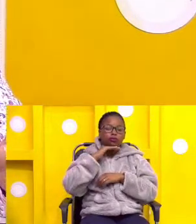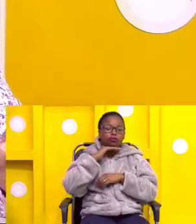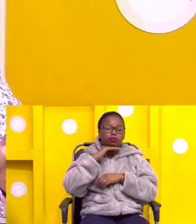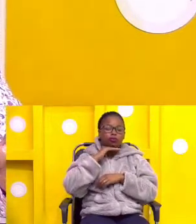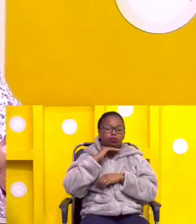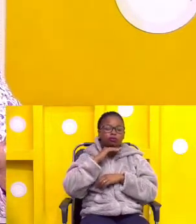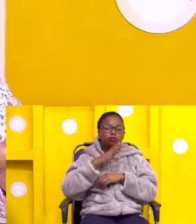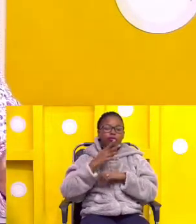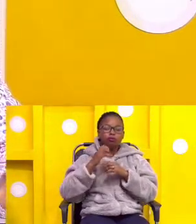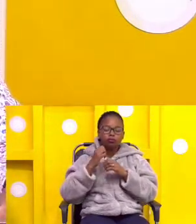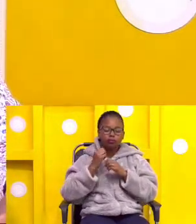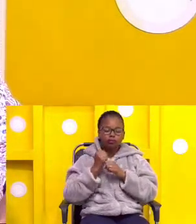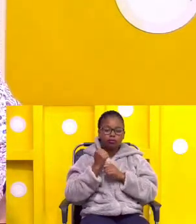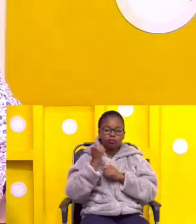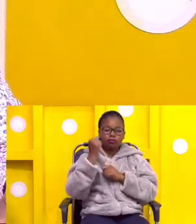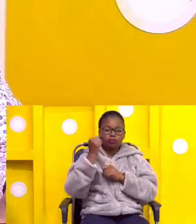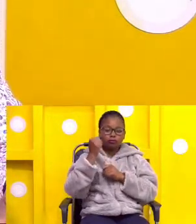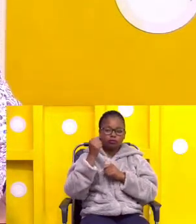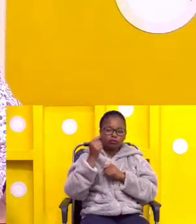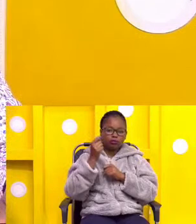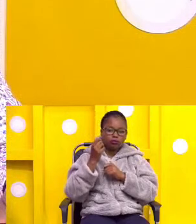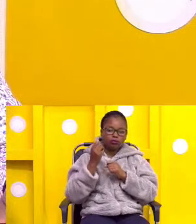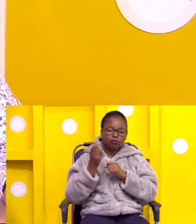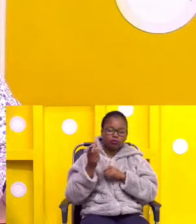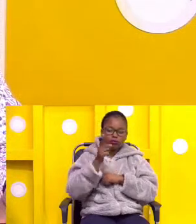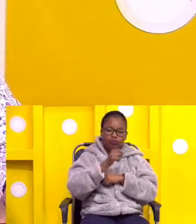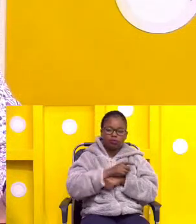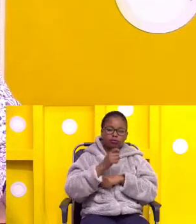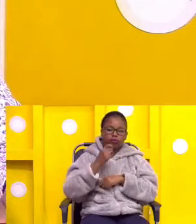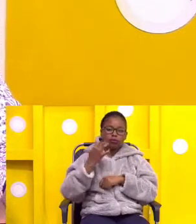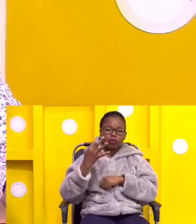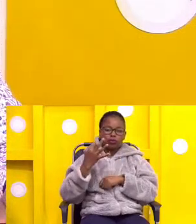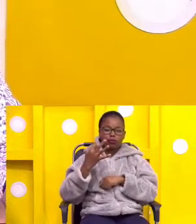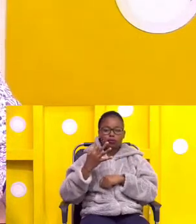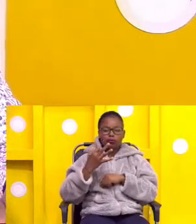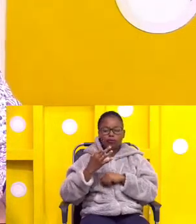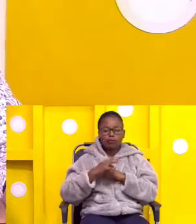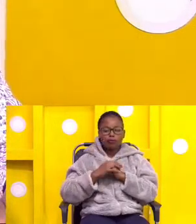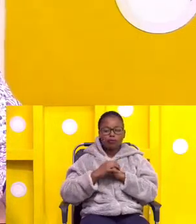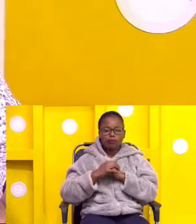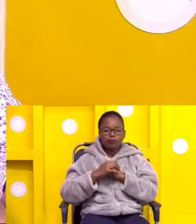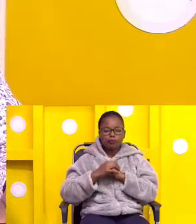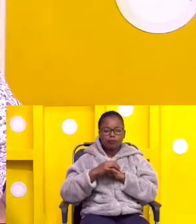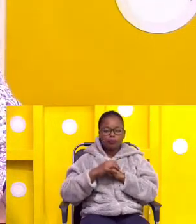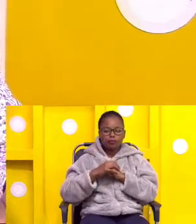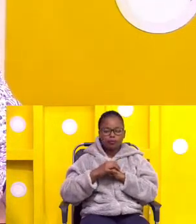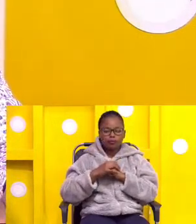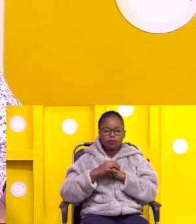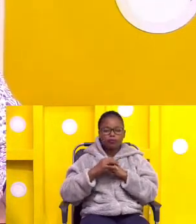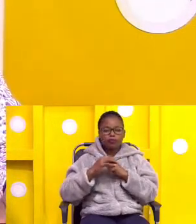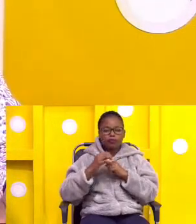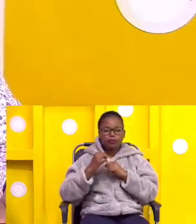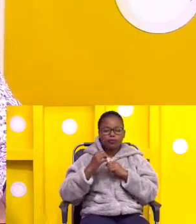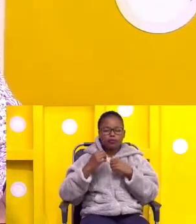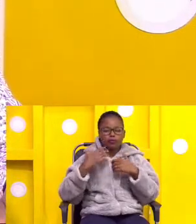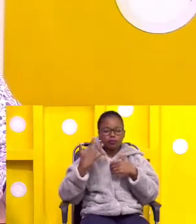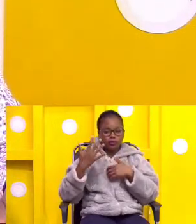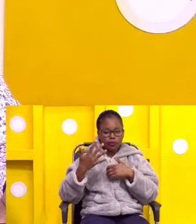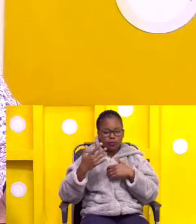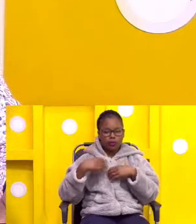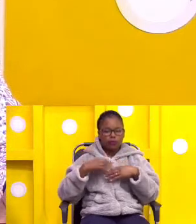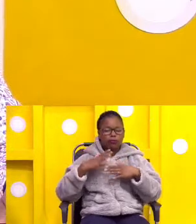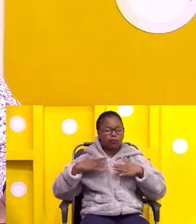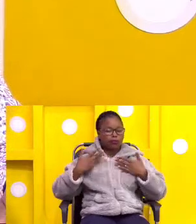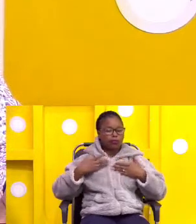aliukire na thiku yakau Bwana asifiwe sana na hali ndu ungenagia wa kuriuka kwa Jesu Kristo